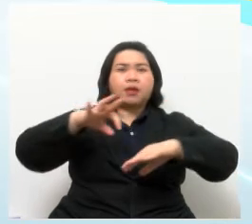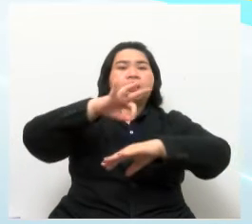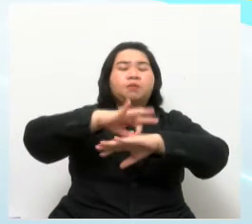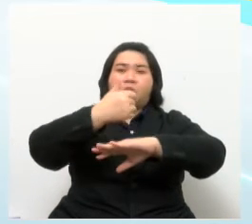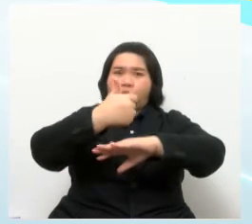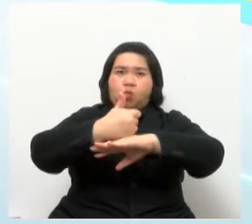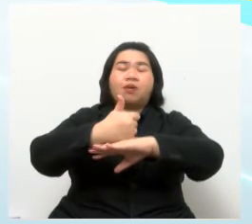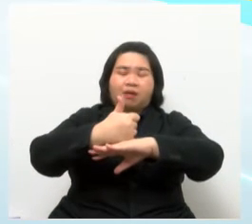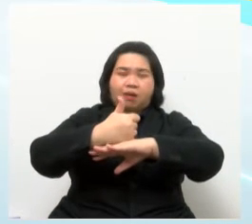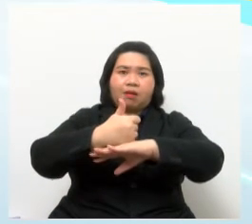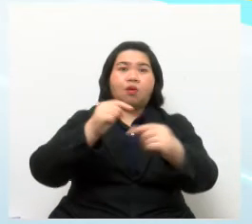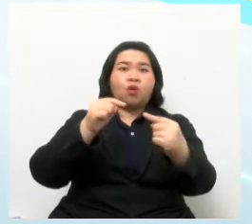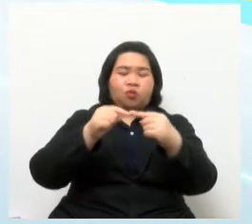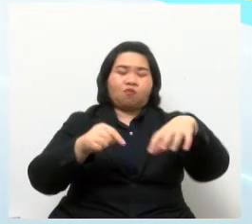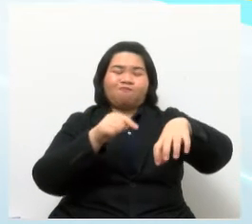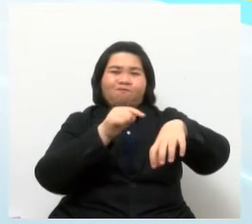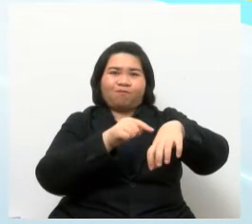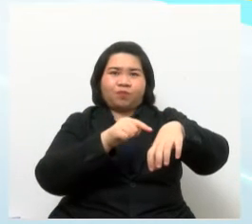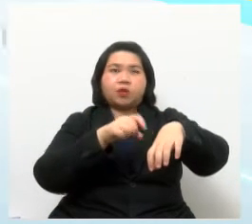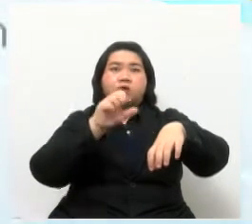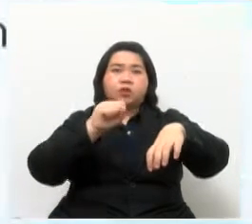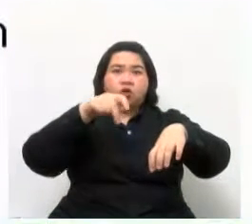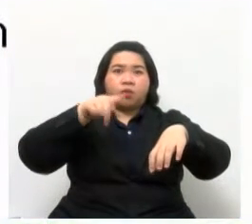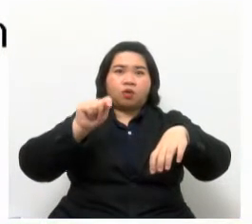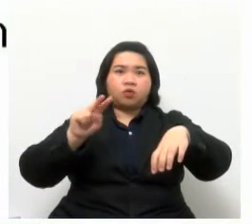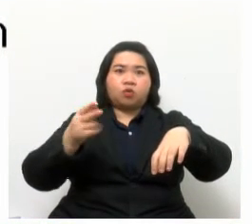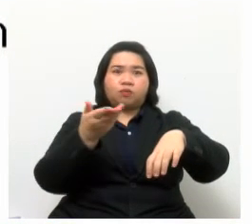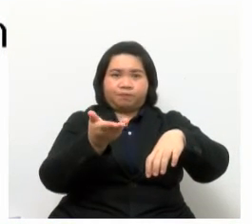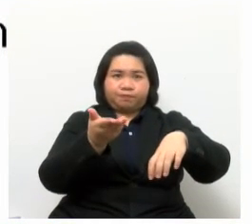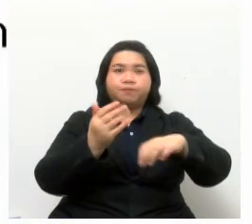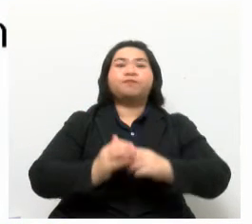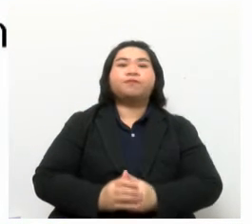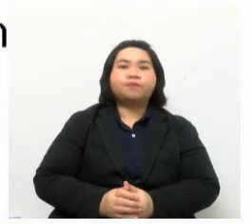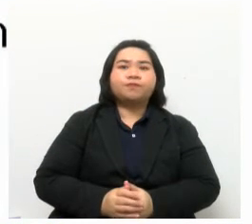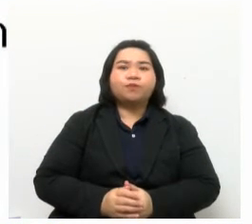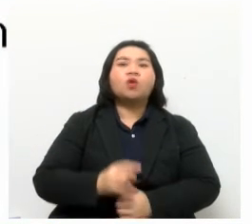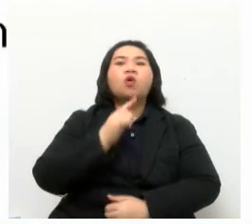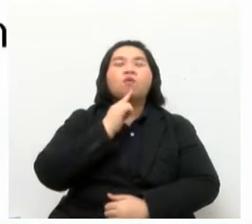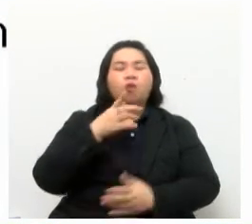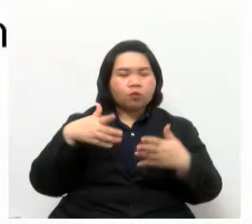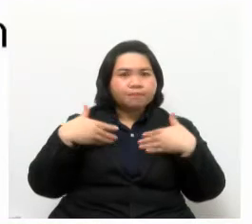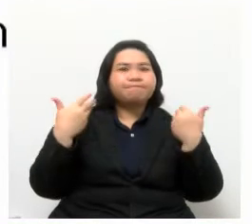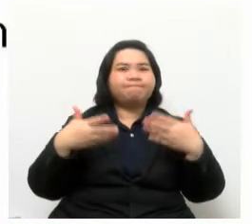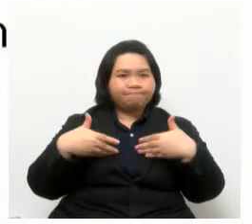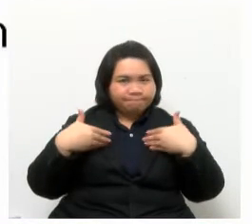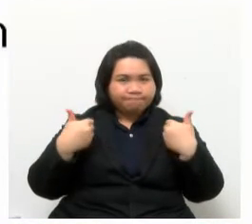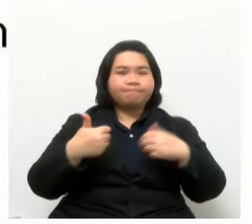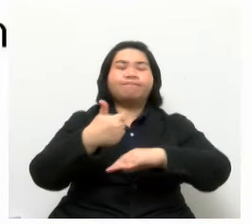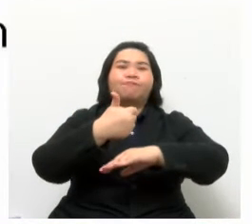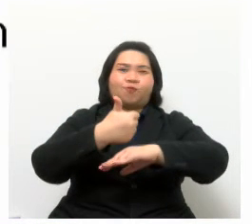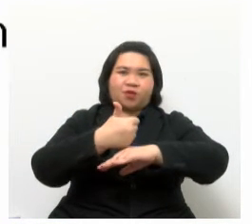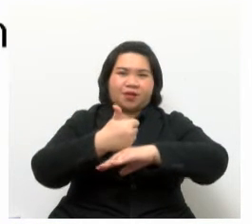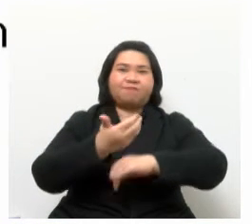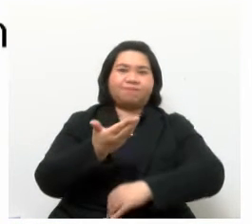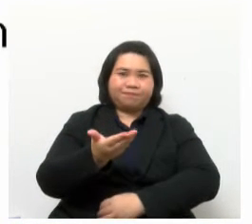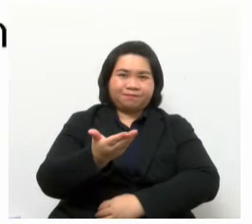ระดับสูงในสำนักงานคณะกรรมการการศึกษาขั้นพื้นฐานนะคะต้องขอแสดงความยินดีกับท่านผู้บริหารของเราด้ว